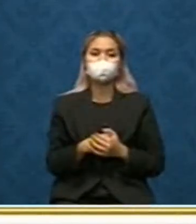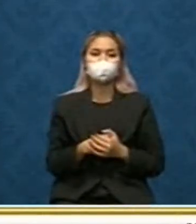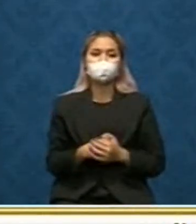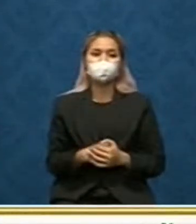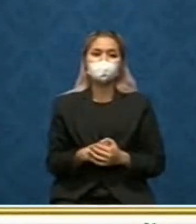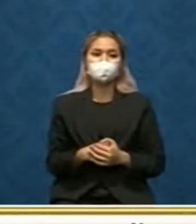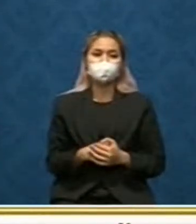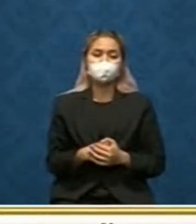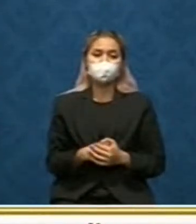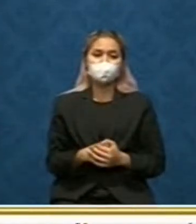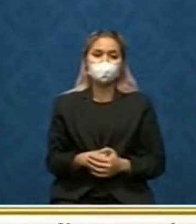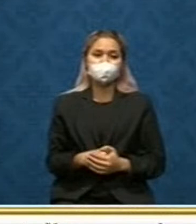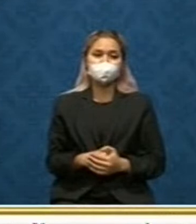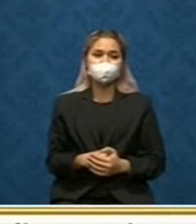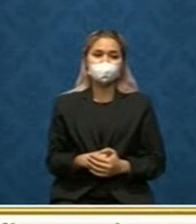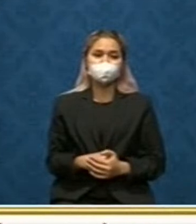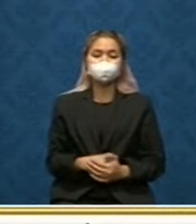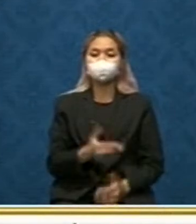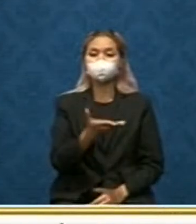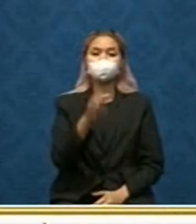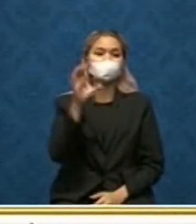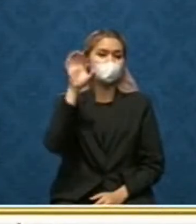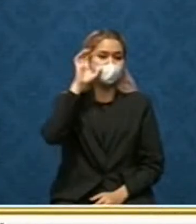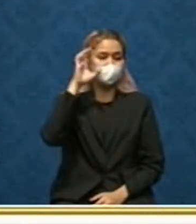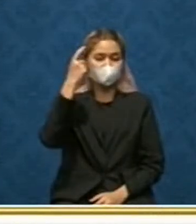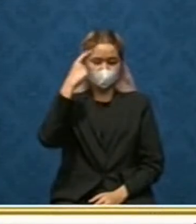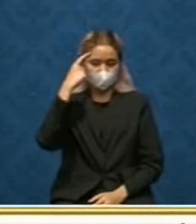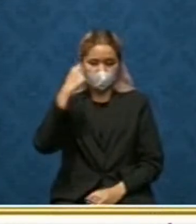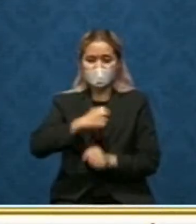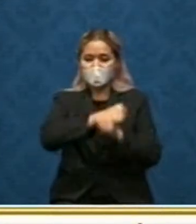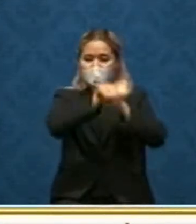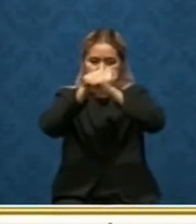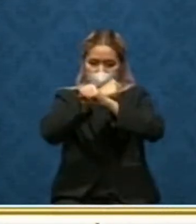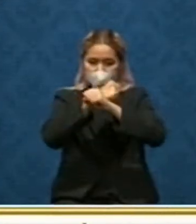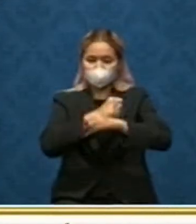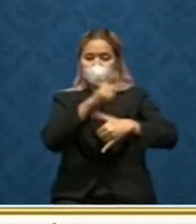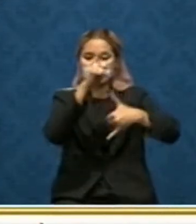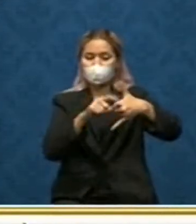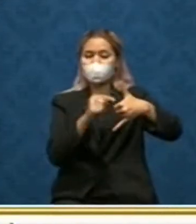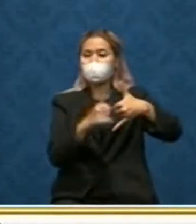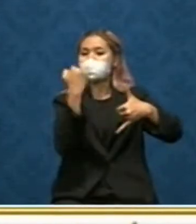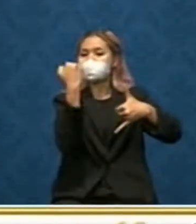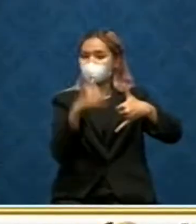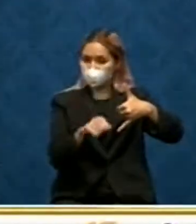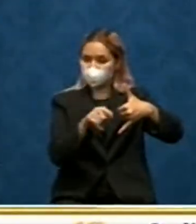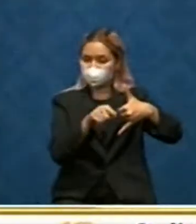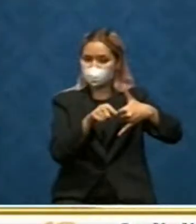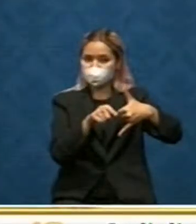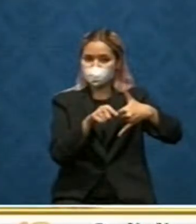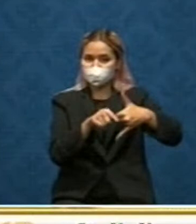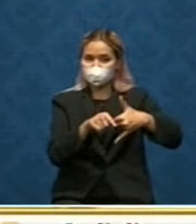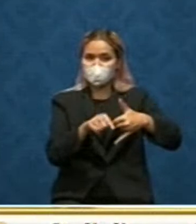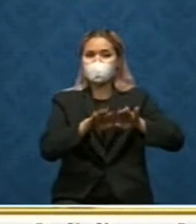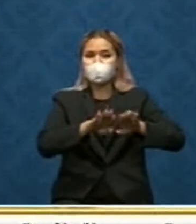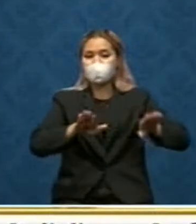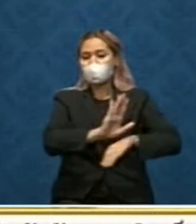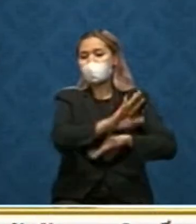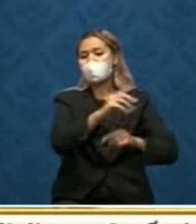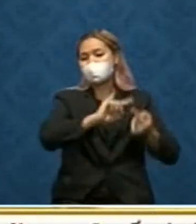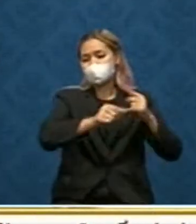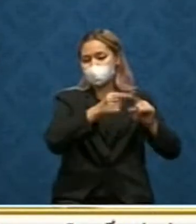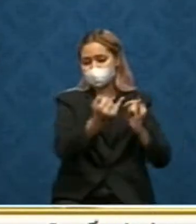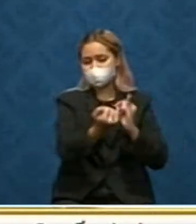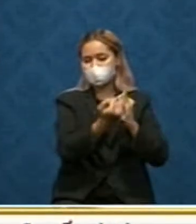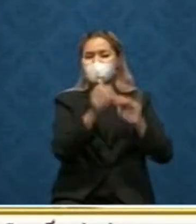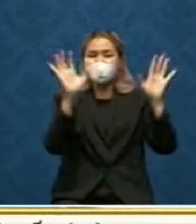กใจเชื่อว่าเครซนี้คือปกปองคนผิดคนผดใครคือน้ตัเองเหมอนกปก